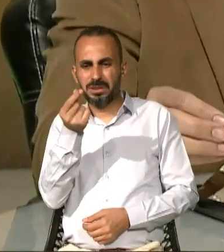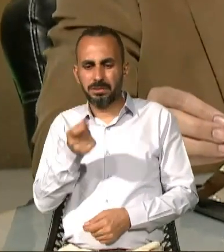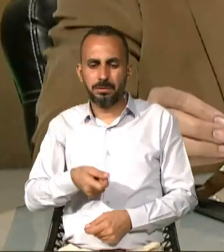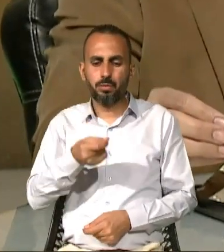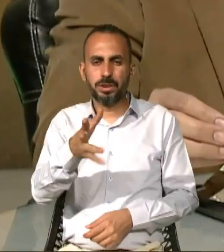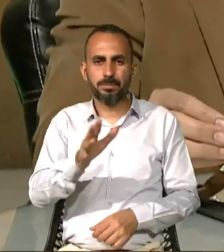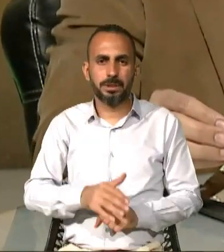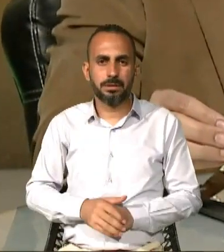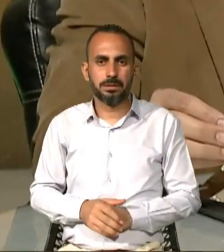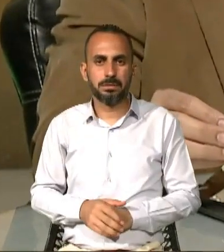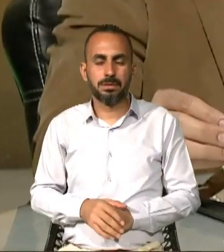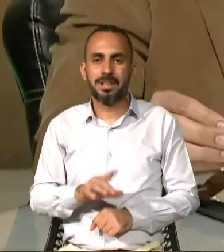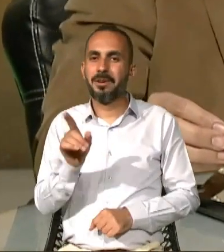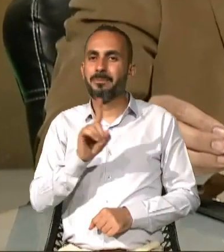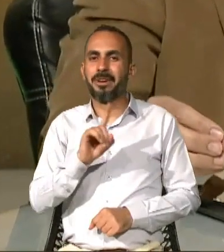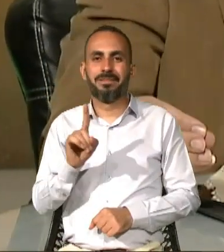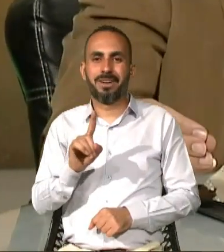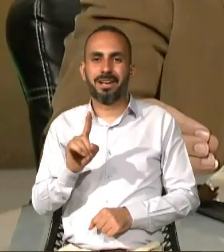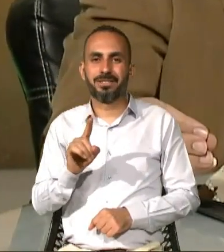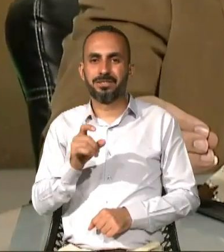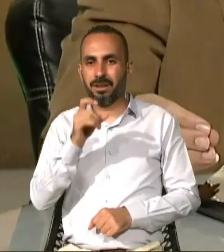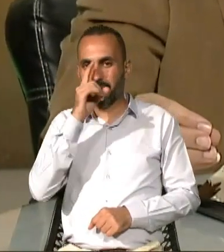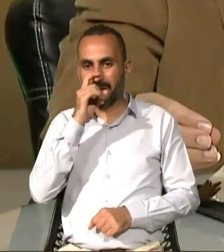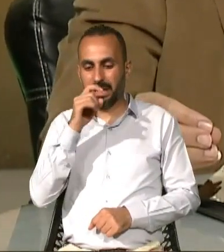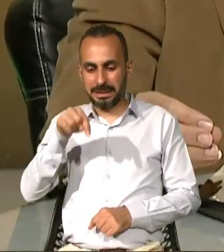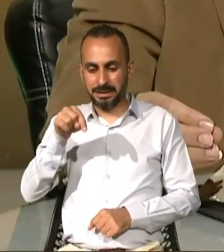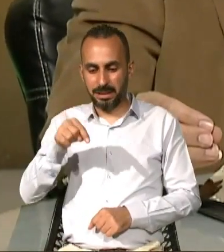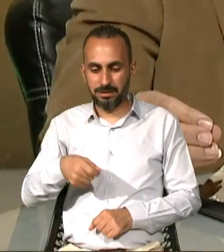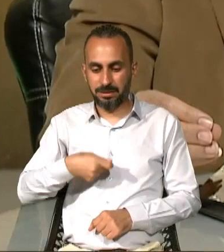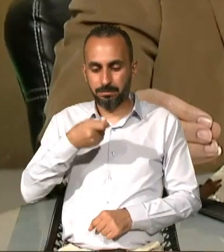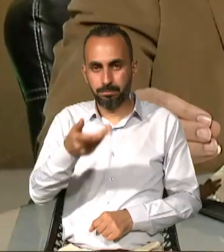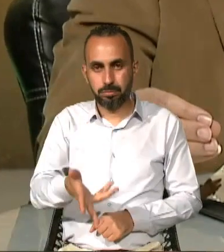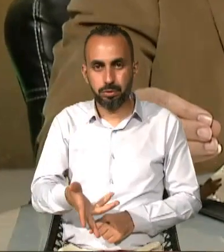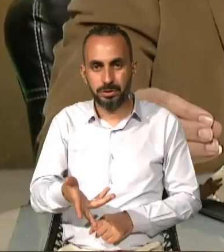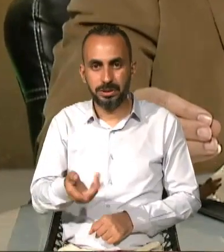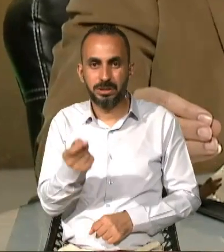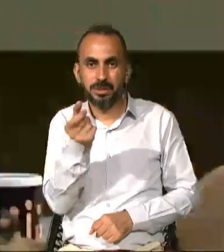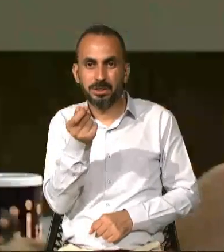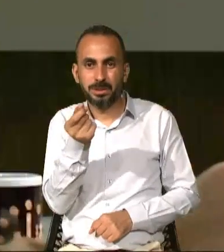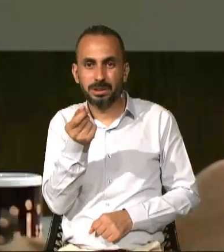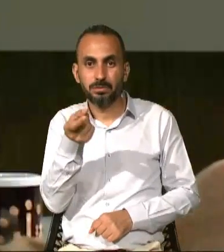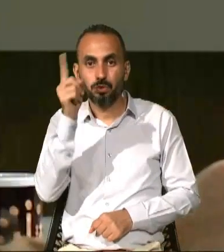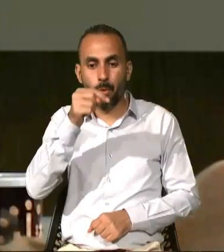النهاردة ويجيبها ويحصدها بكرة تحصد. فانتظاره ده هو الصبر.